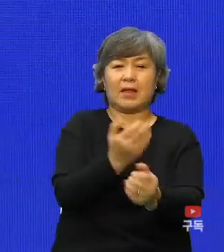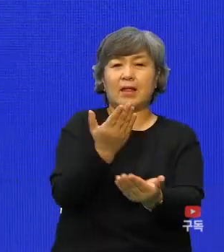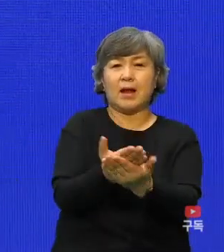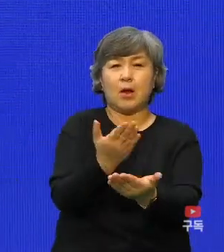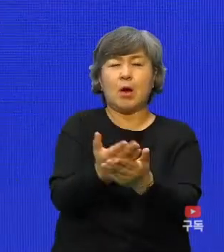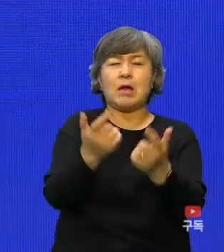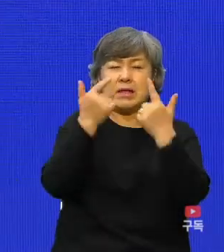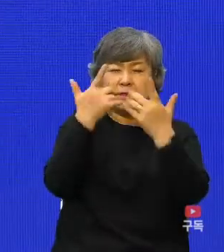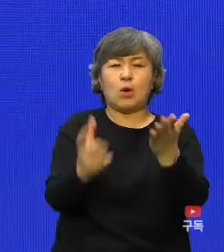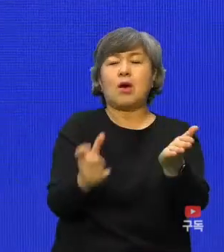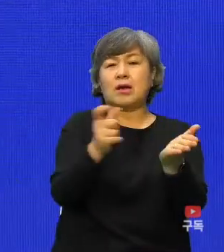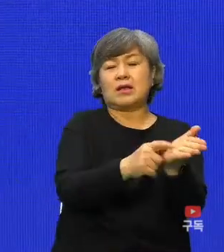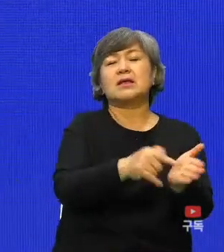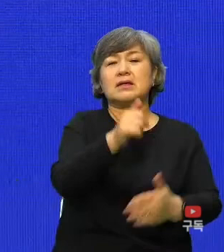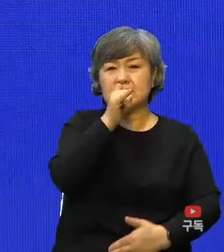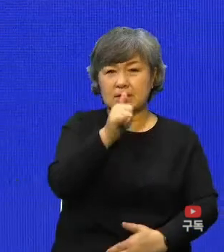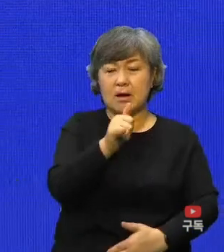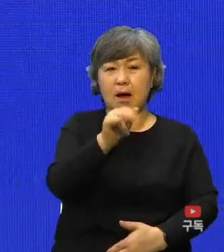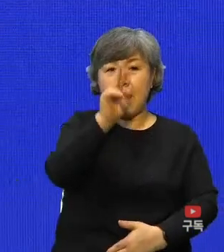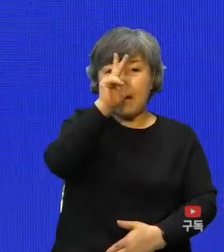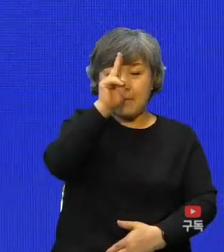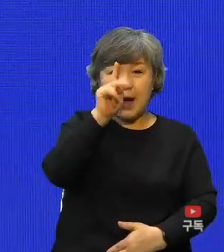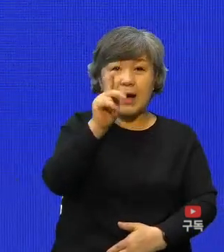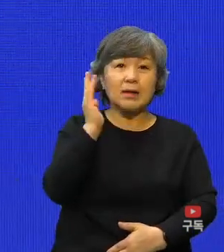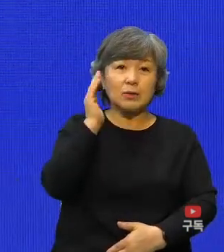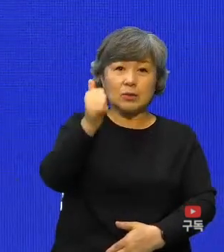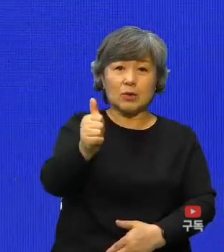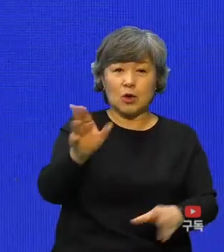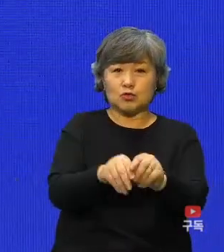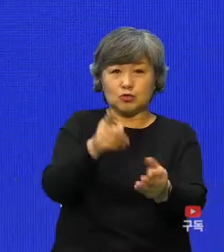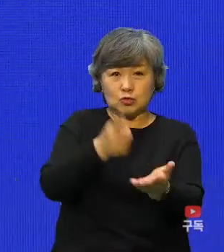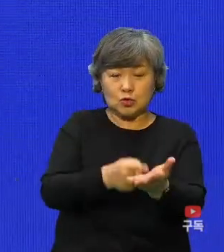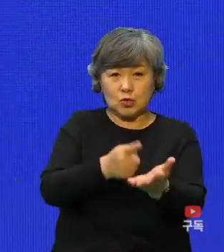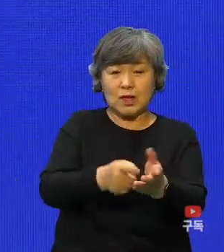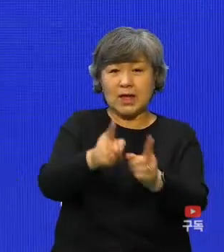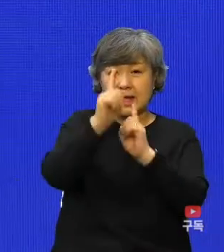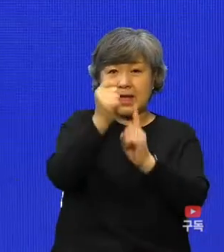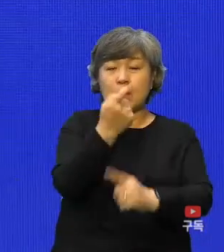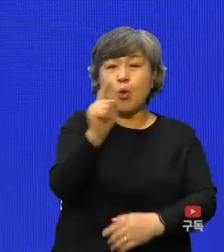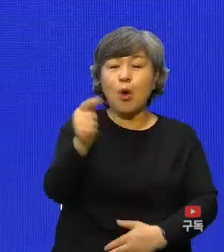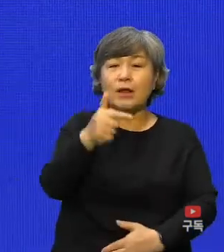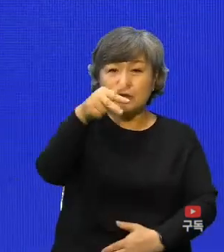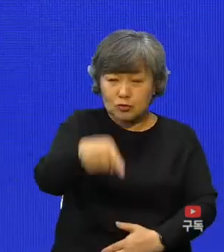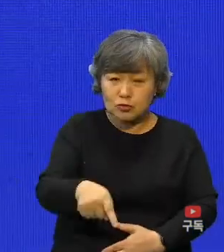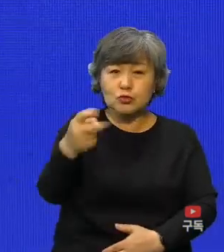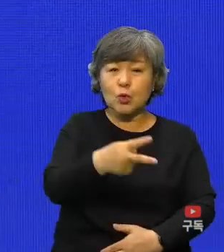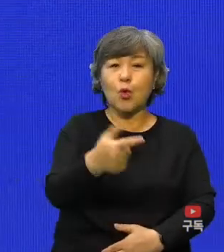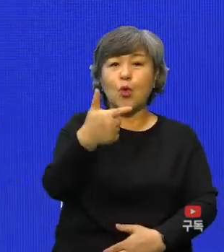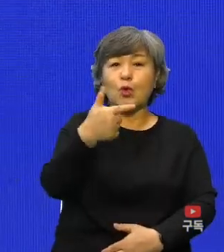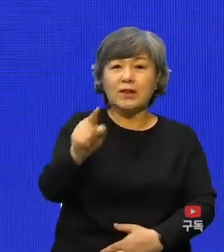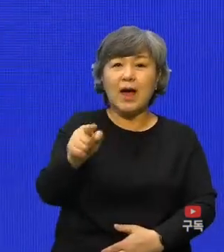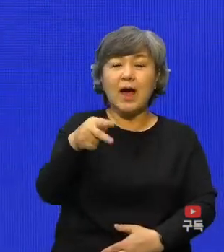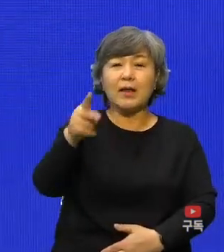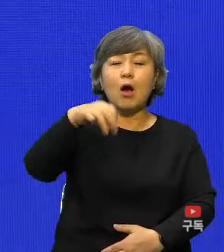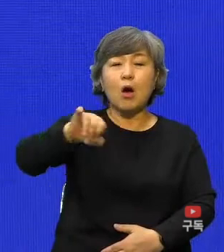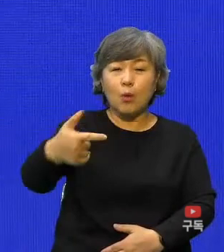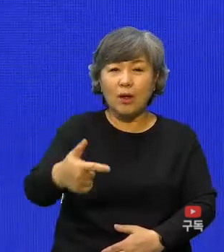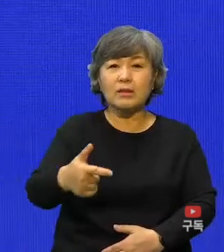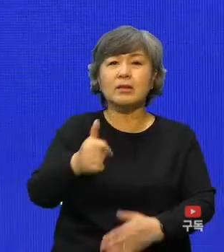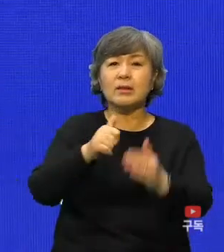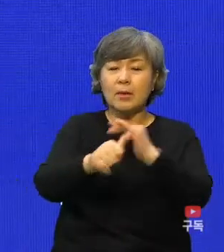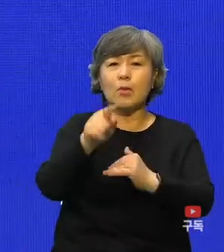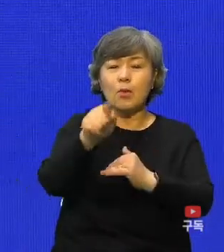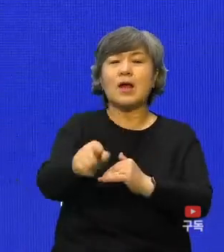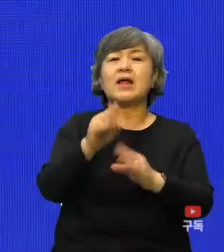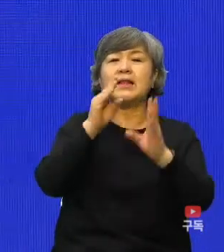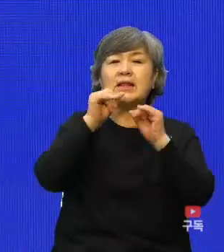정확히 적혀 있었습니다. 박근혜 정부 때 국무총리를 지낸 이완구 전 의원과 나경원 전 자유한국당 원내대표도